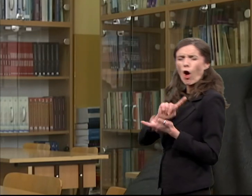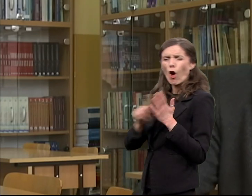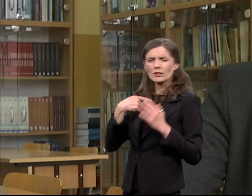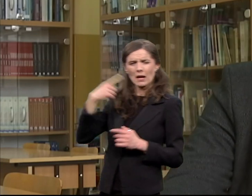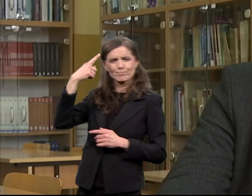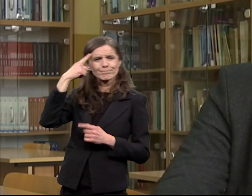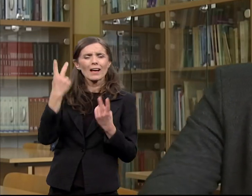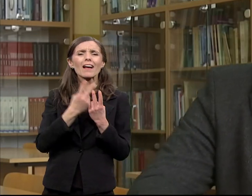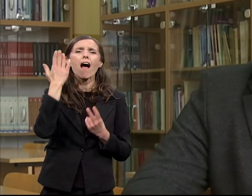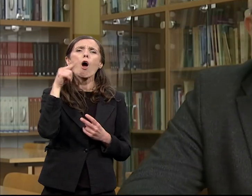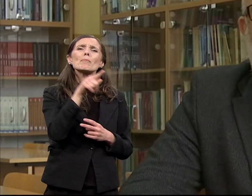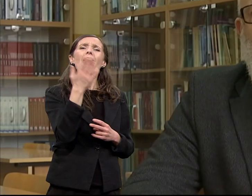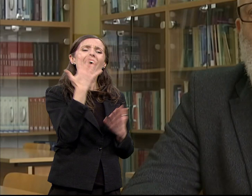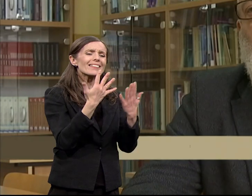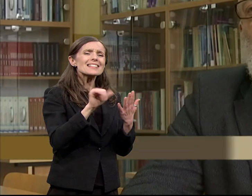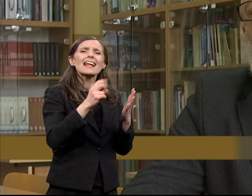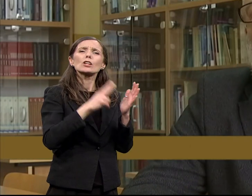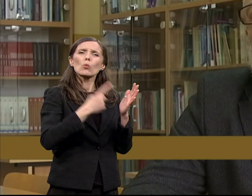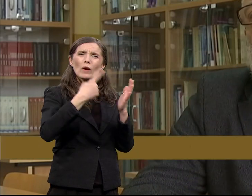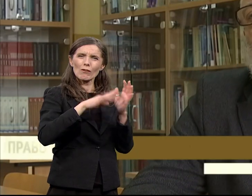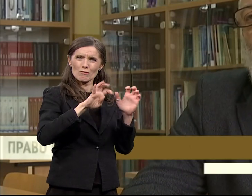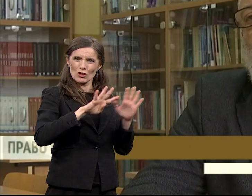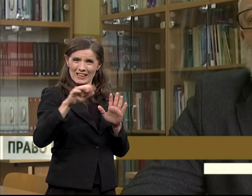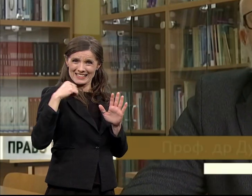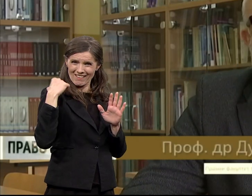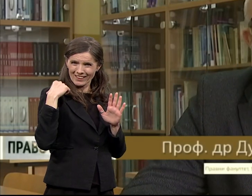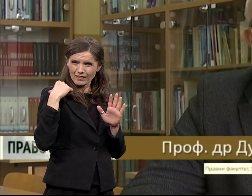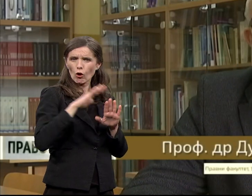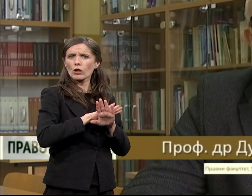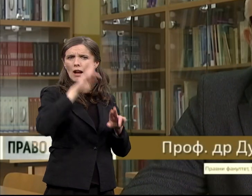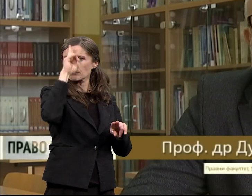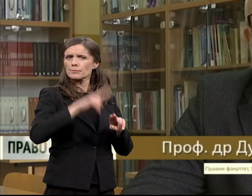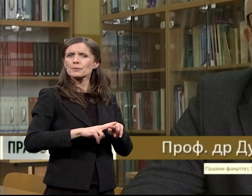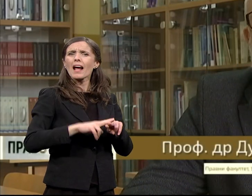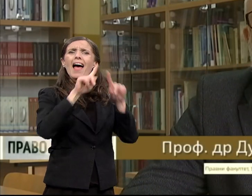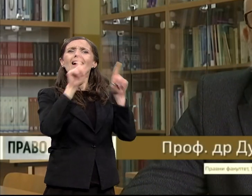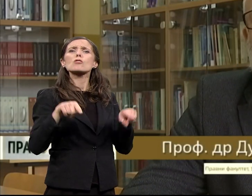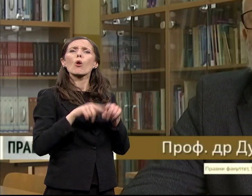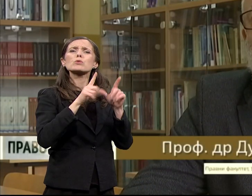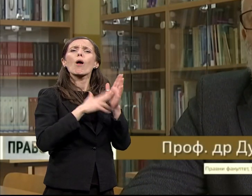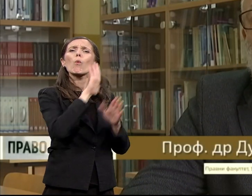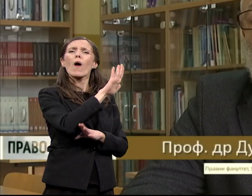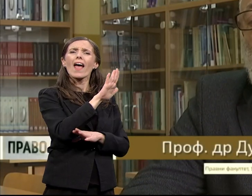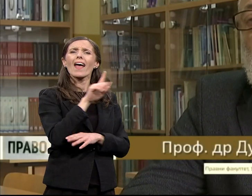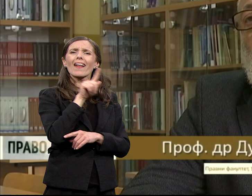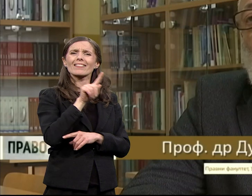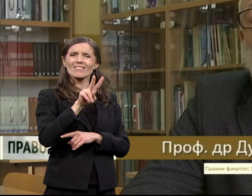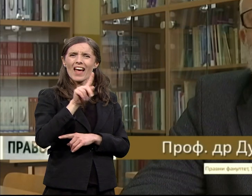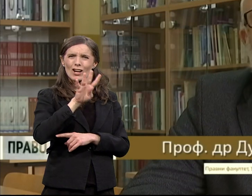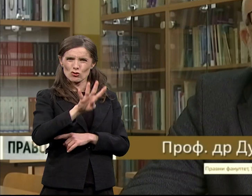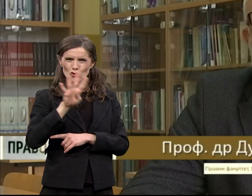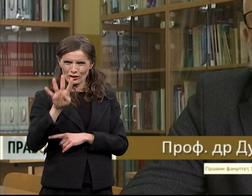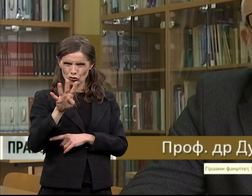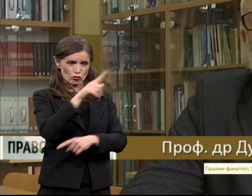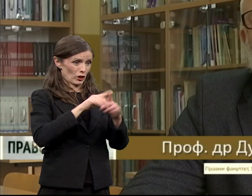nakon 10. juna 1999. godine proglašena rezolucija 1244 i kada su